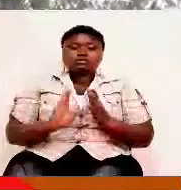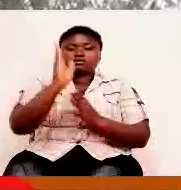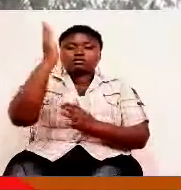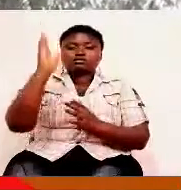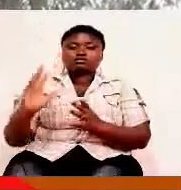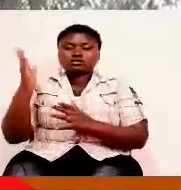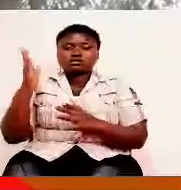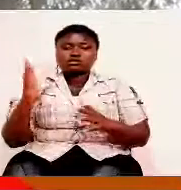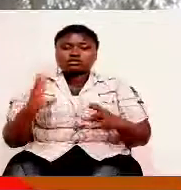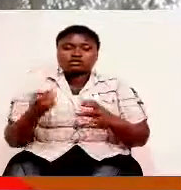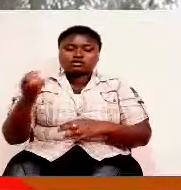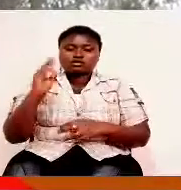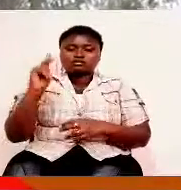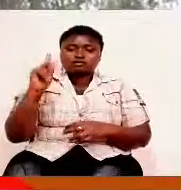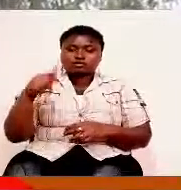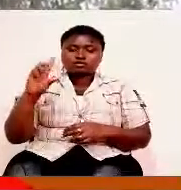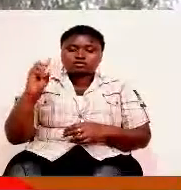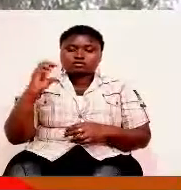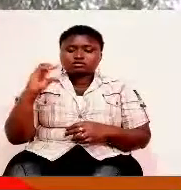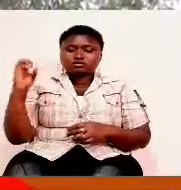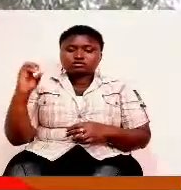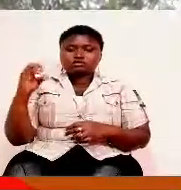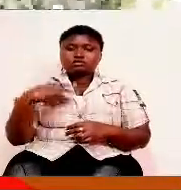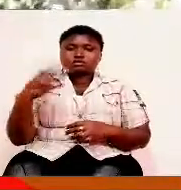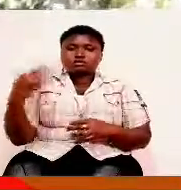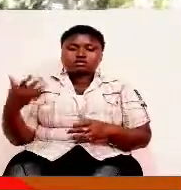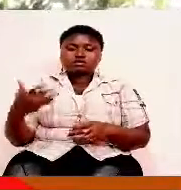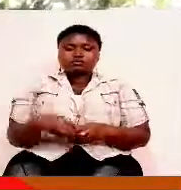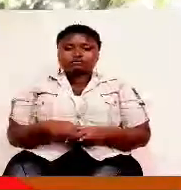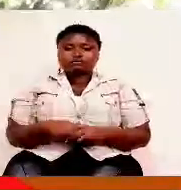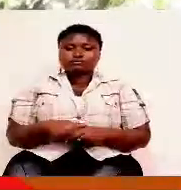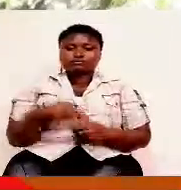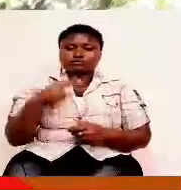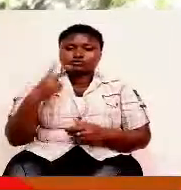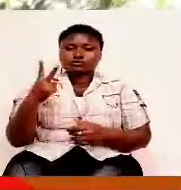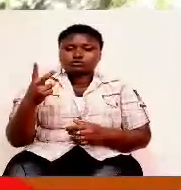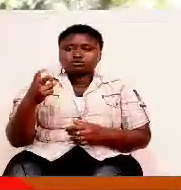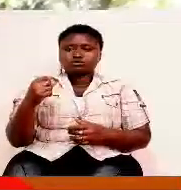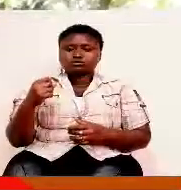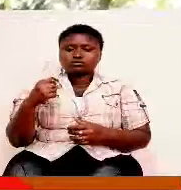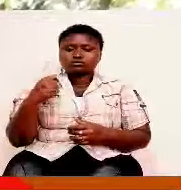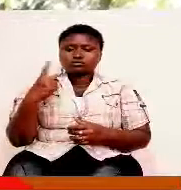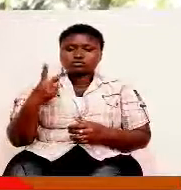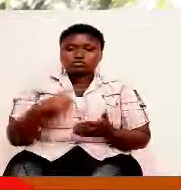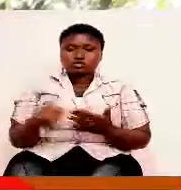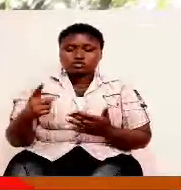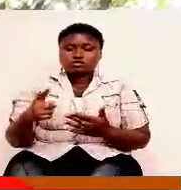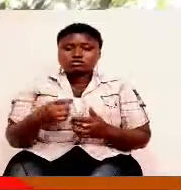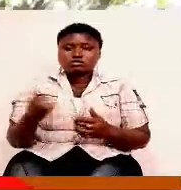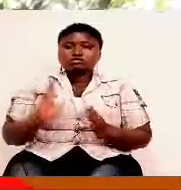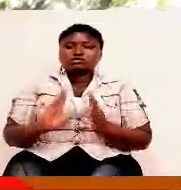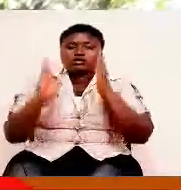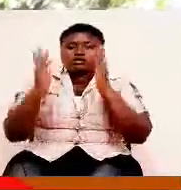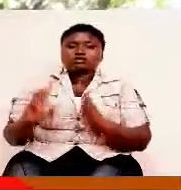hau matũire mahetwo ciugo citaigana kũhingio nĩ mĩaka ĩrĩ kuma itingĩ ciciĩkĩrwo matanya maitũ